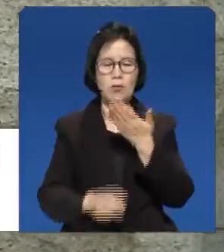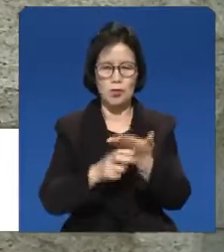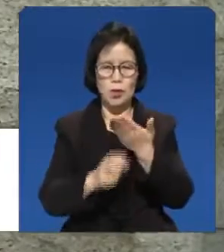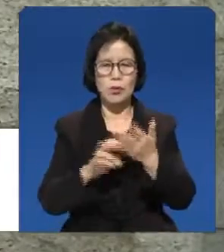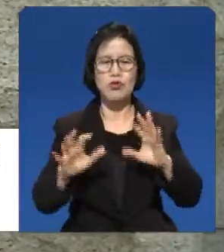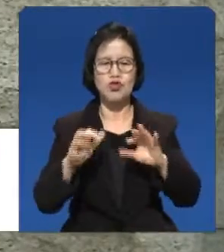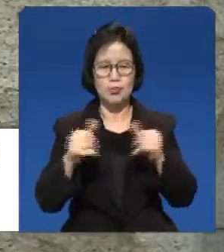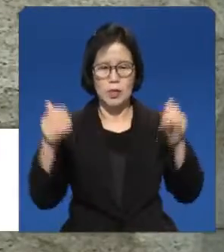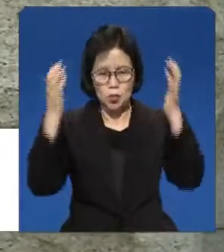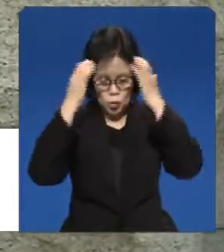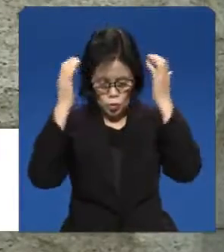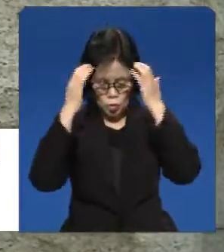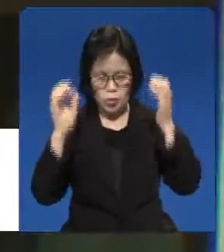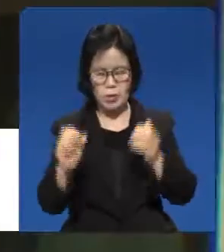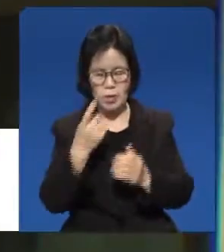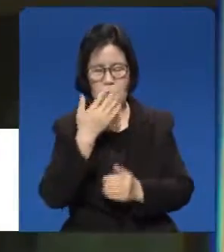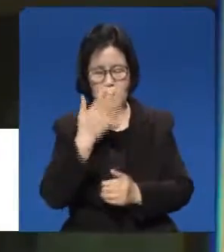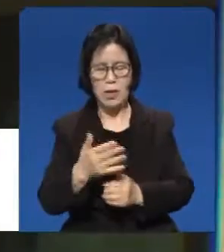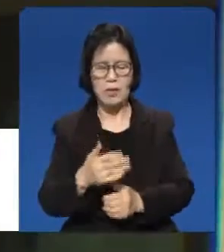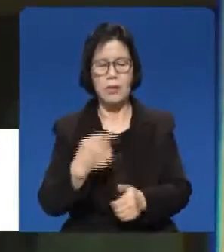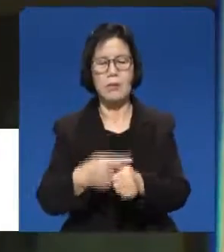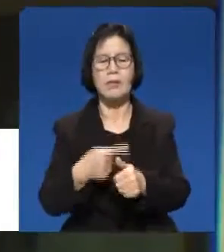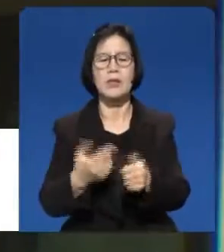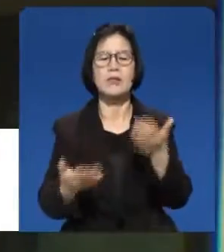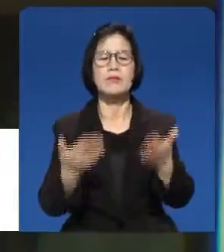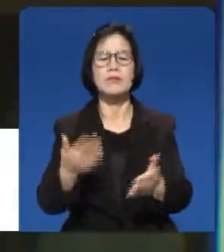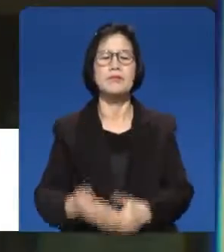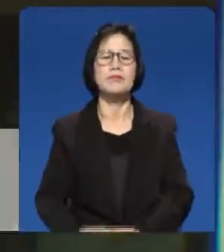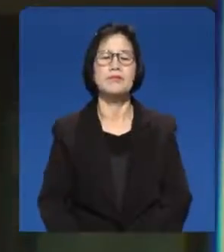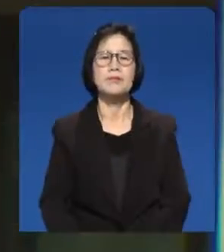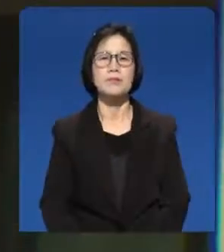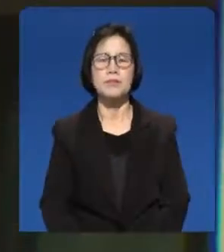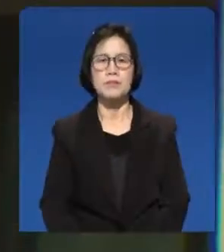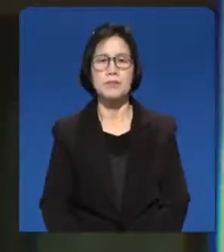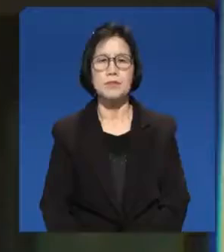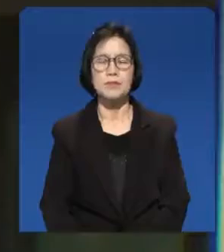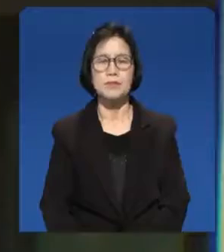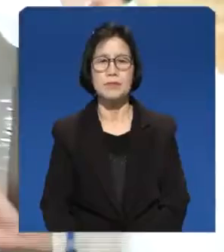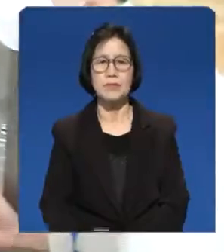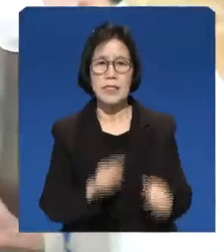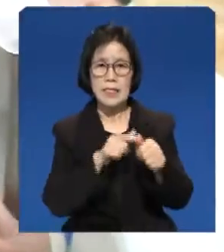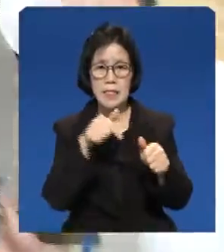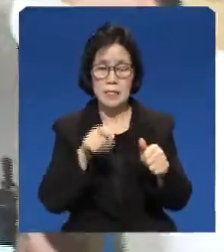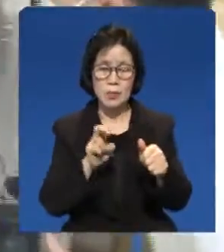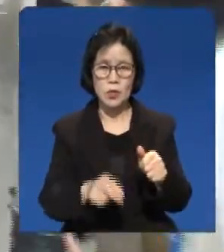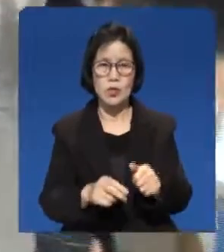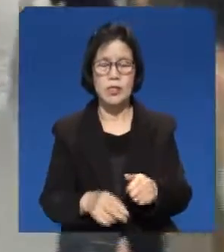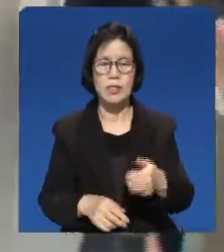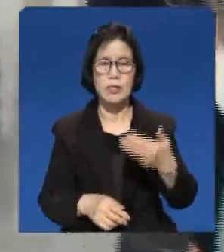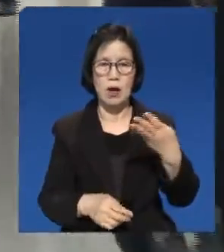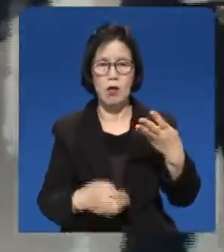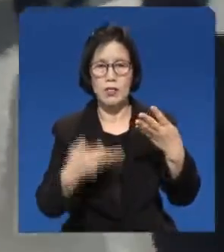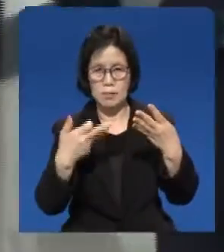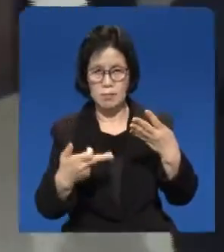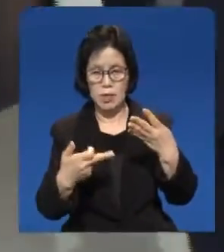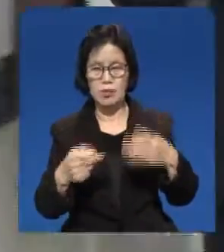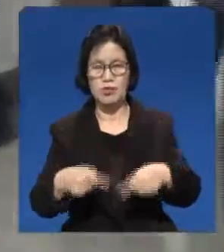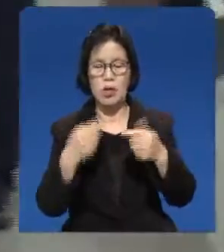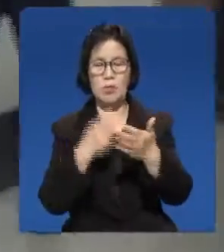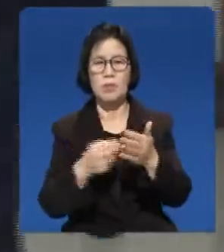국민 고통을 부르게 된다고 강하게 비판했습니다. 김 총장은 18일 출석하는 국회